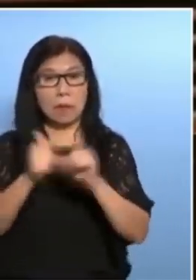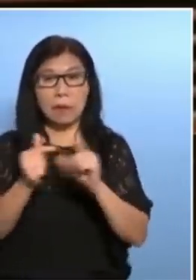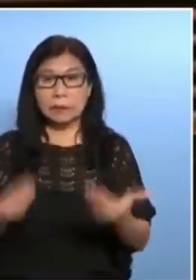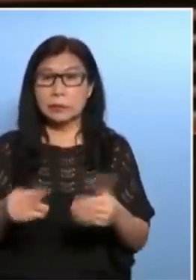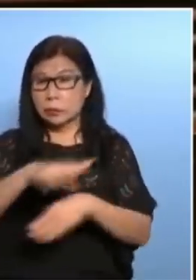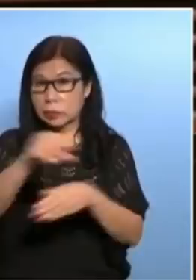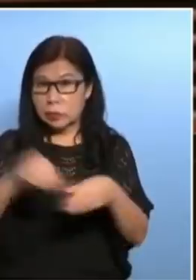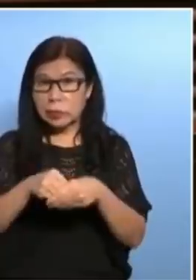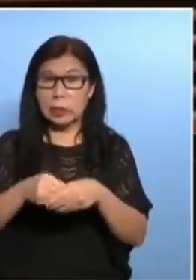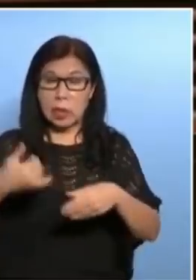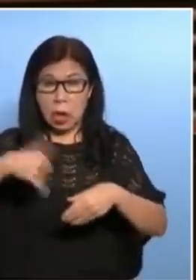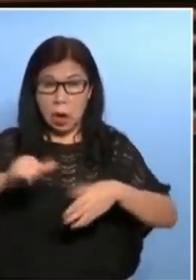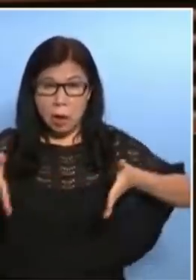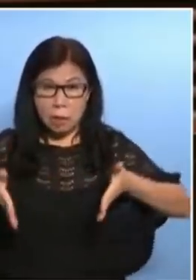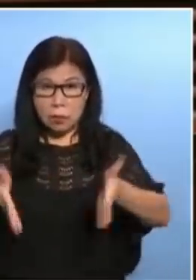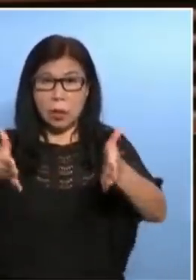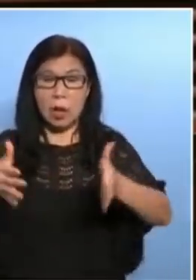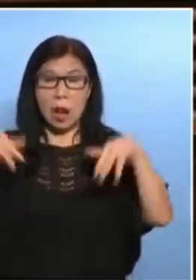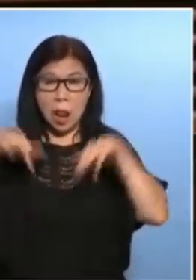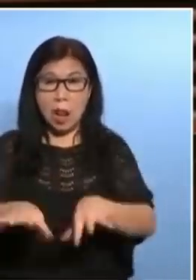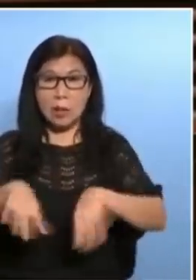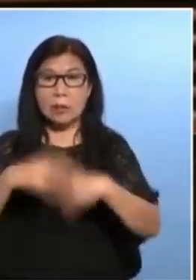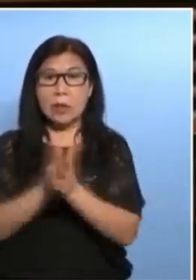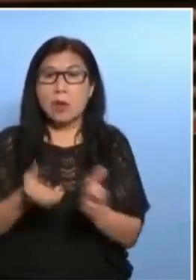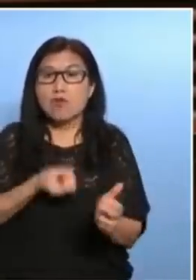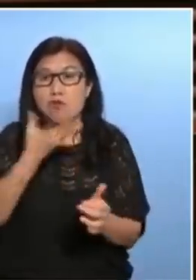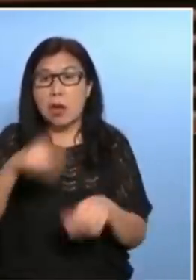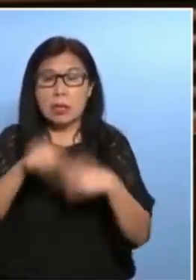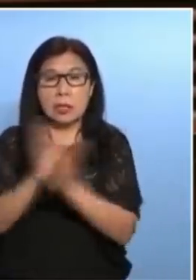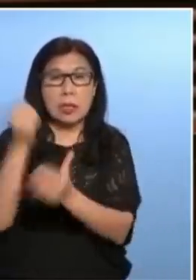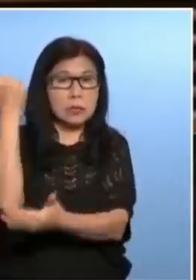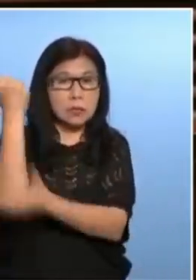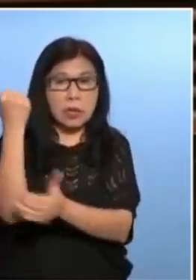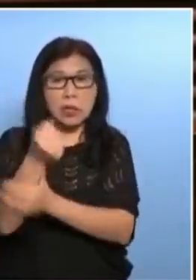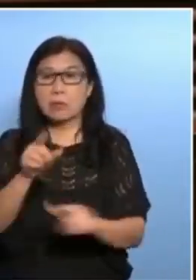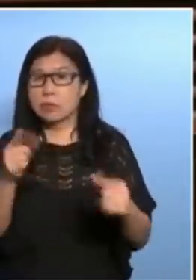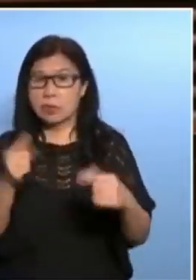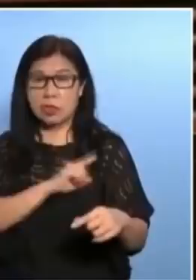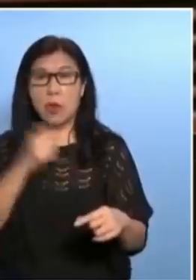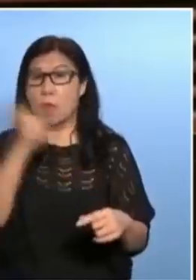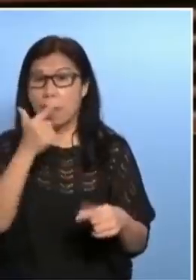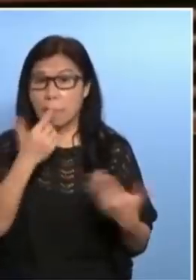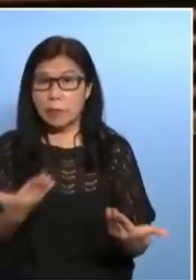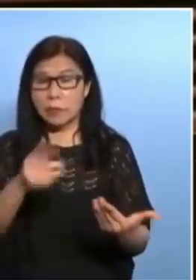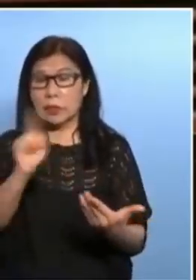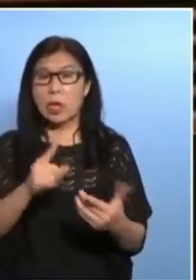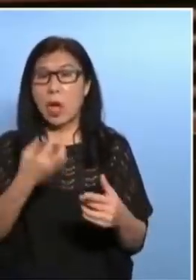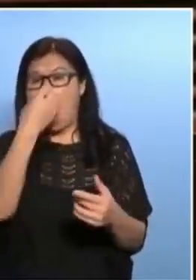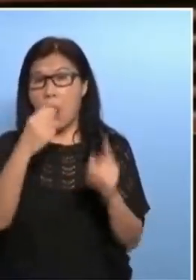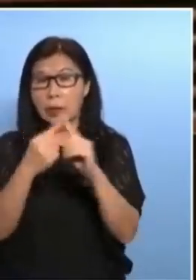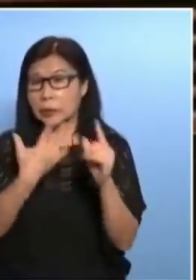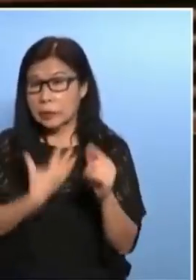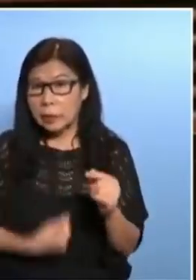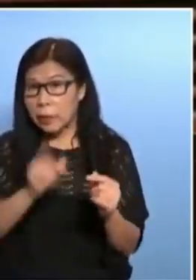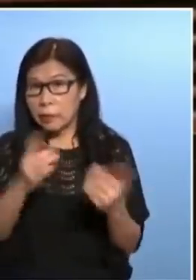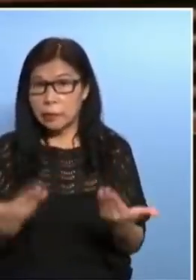法，包括走上街頭，表達自己的聲音，表達自己的不滿。但是最令香港人失望的，